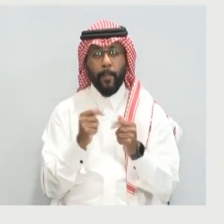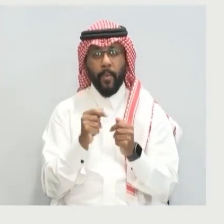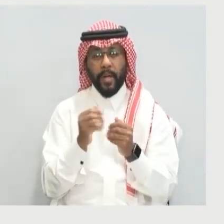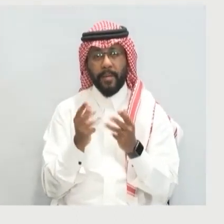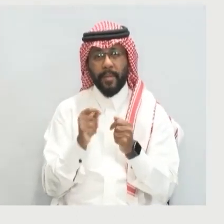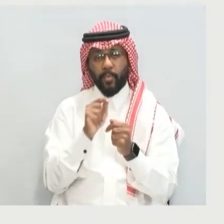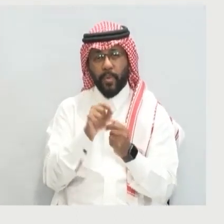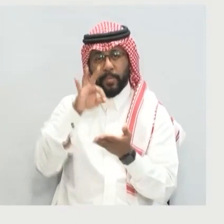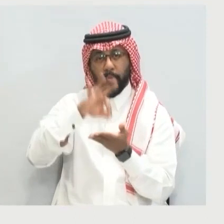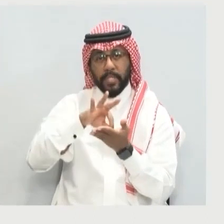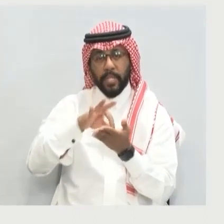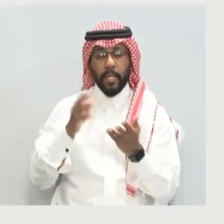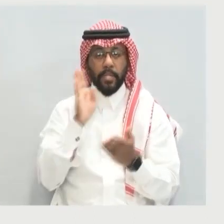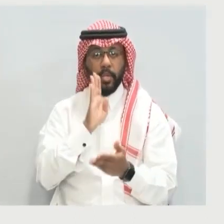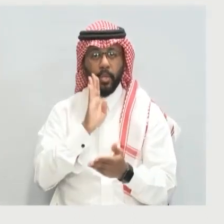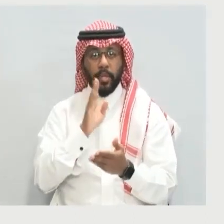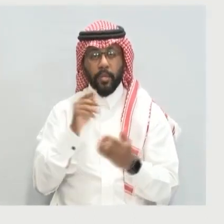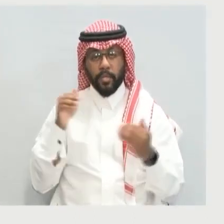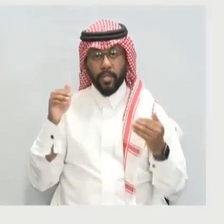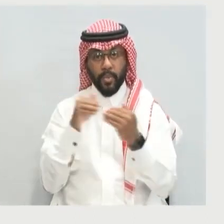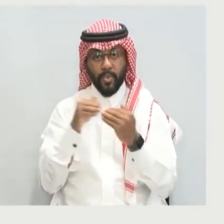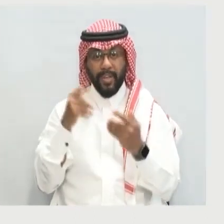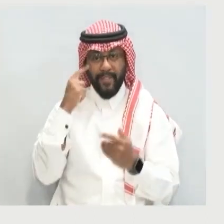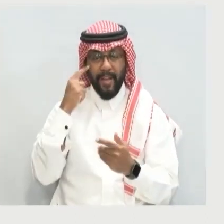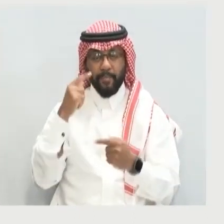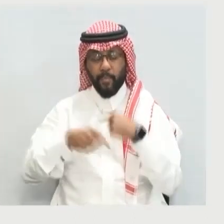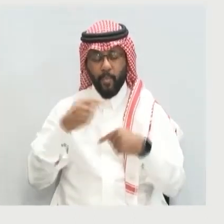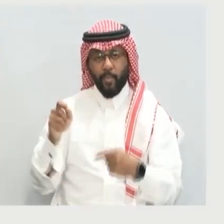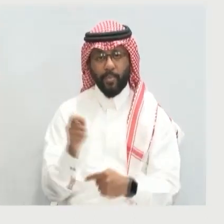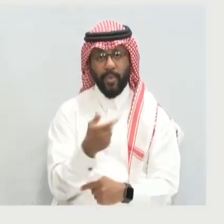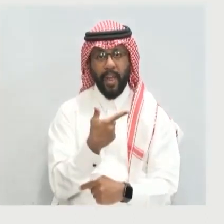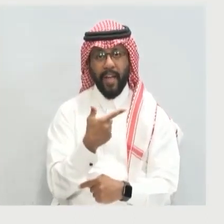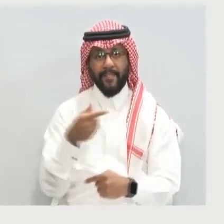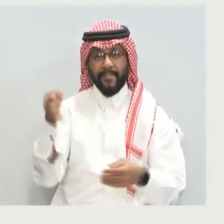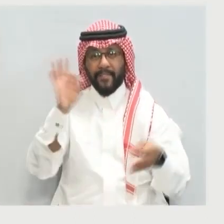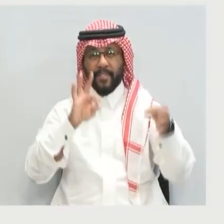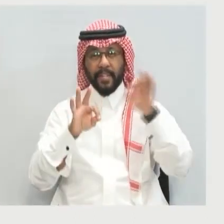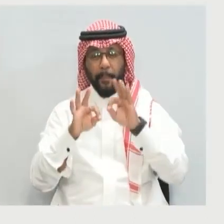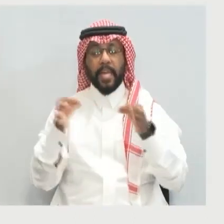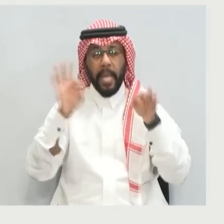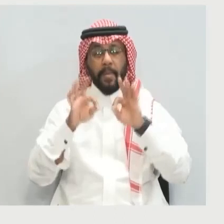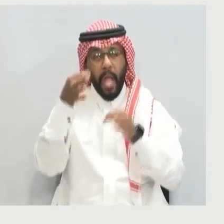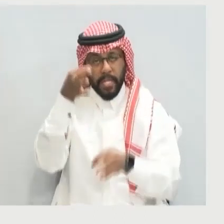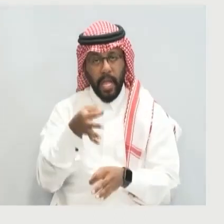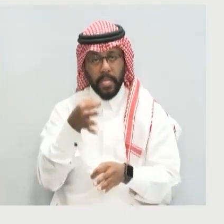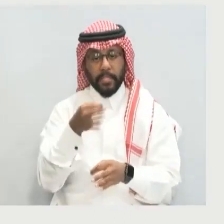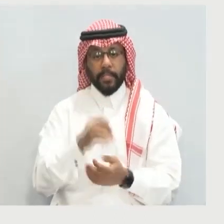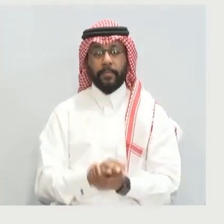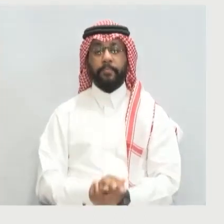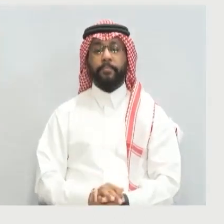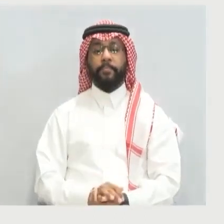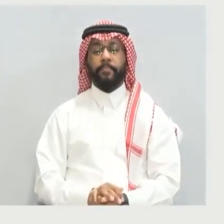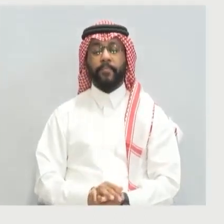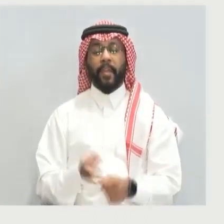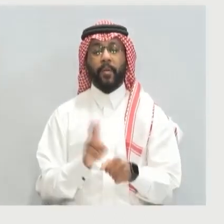التجربه وتربط بين سرعه التفاعل الكيميائي كذلك التصادم بين جسيمات المواد المتفاعله